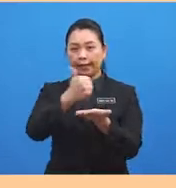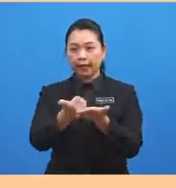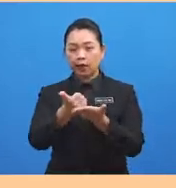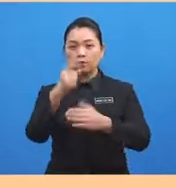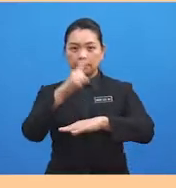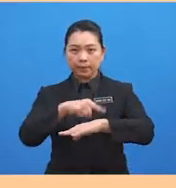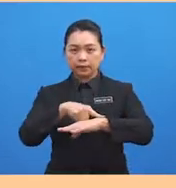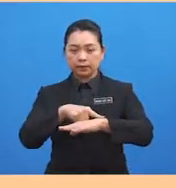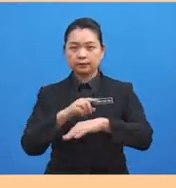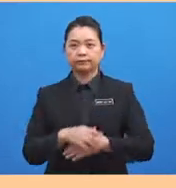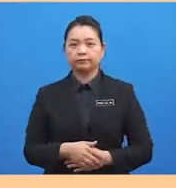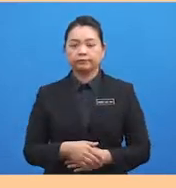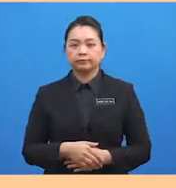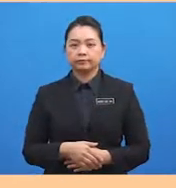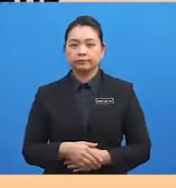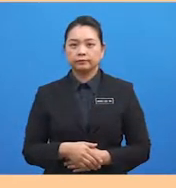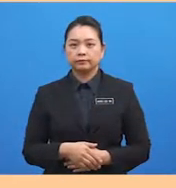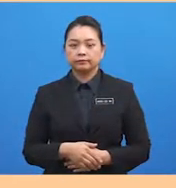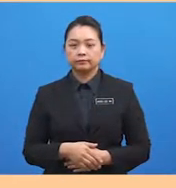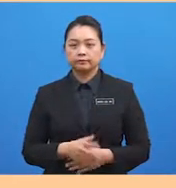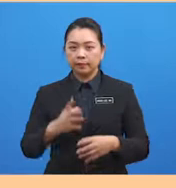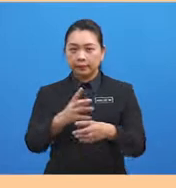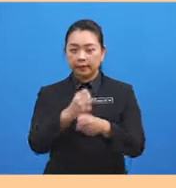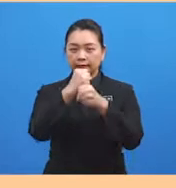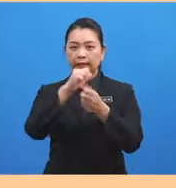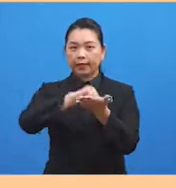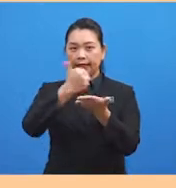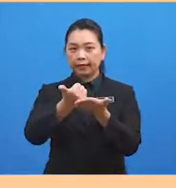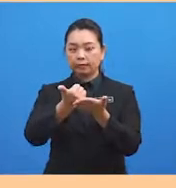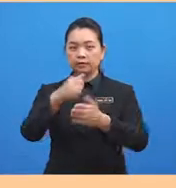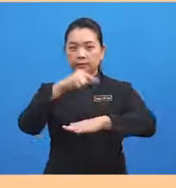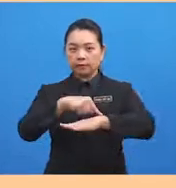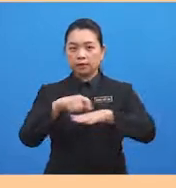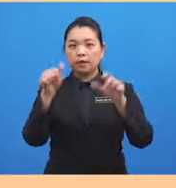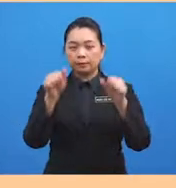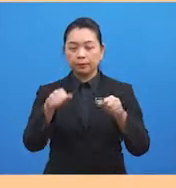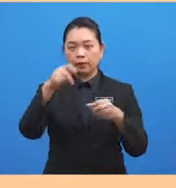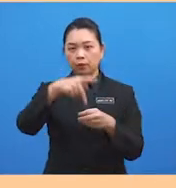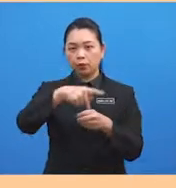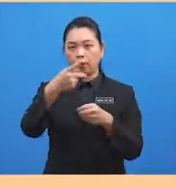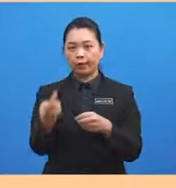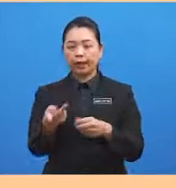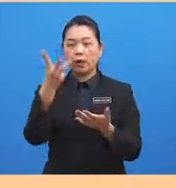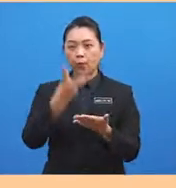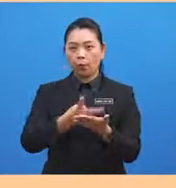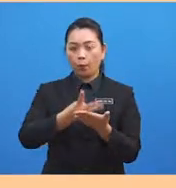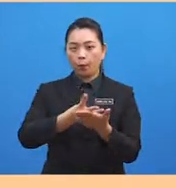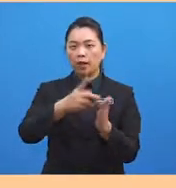Melalui kemudahan ini, pemegang akaun semasa boleh mengeluarkan